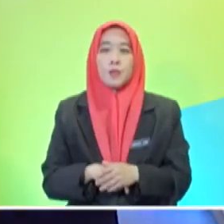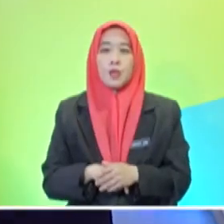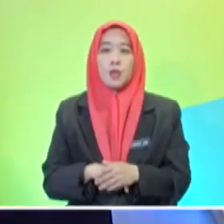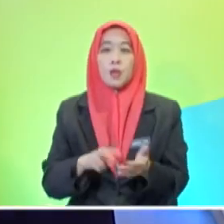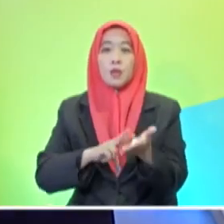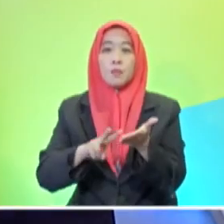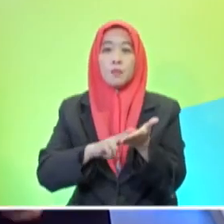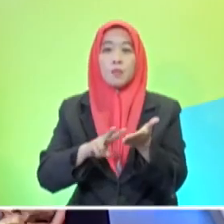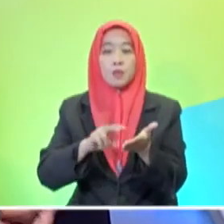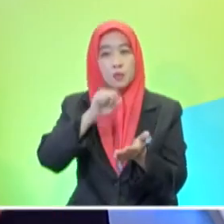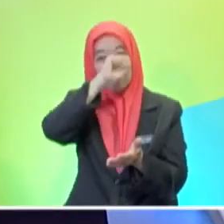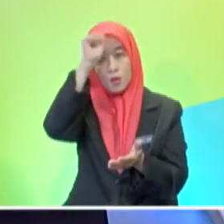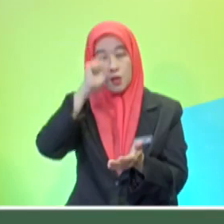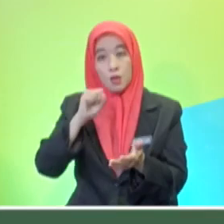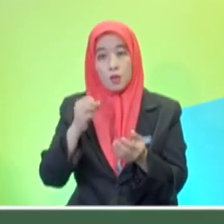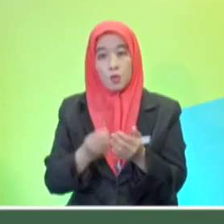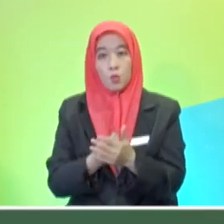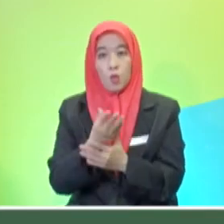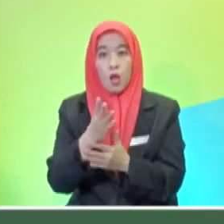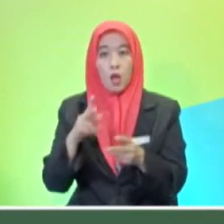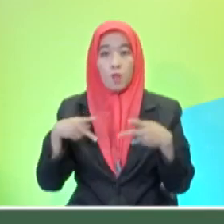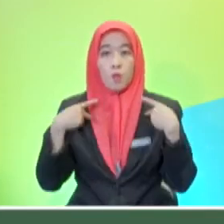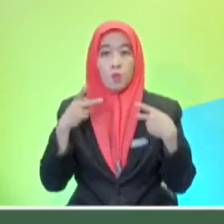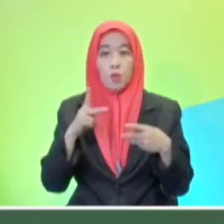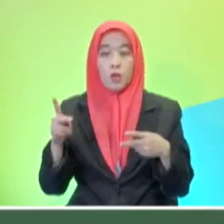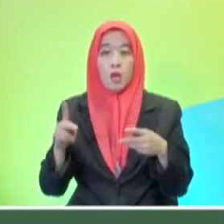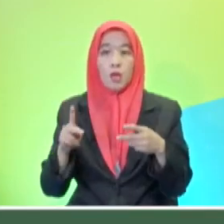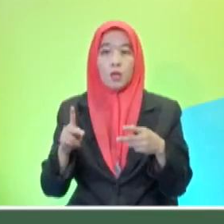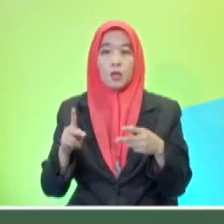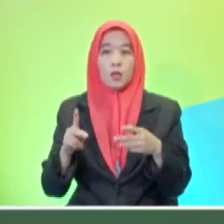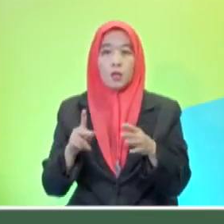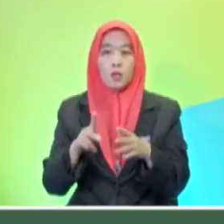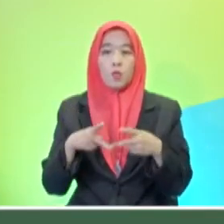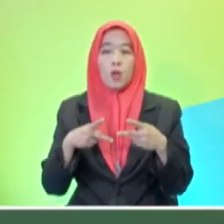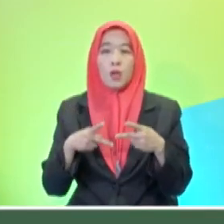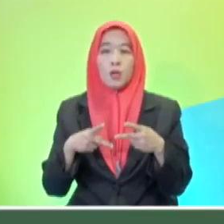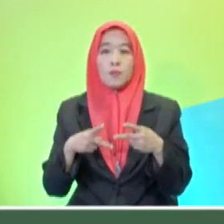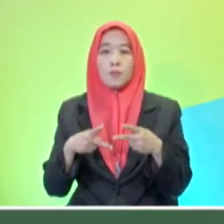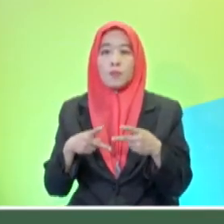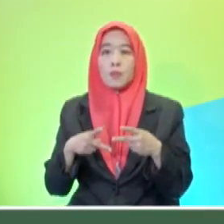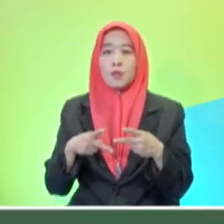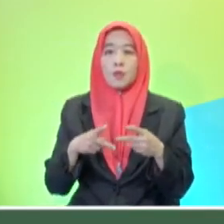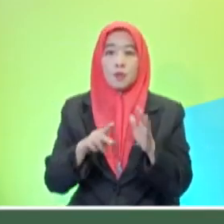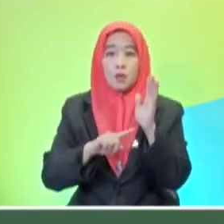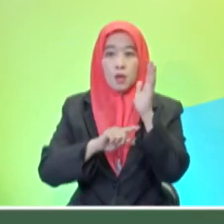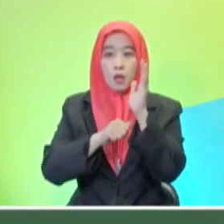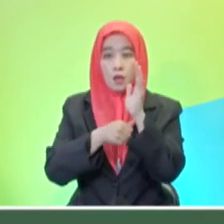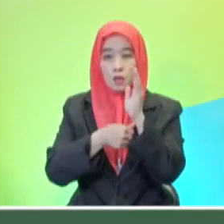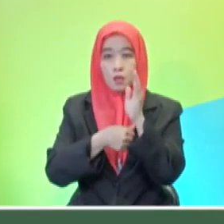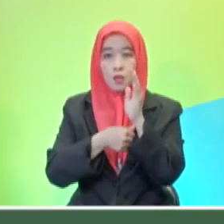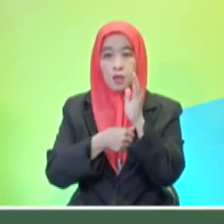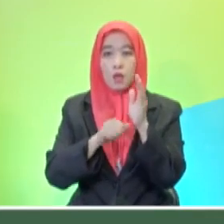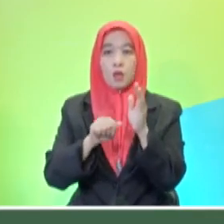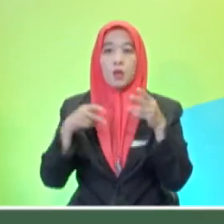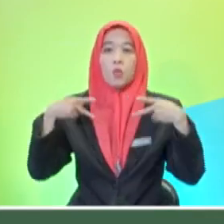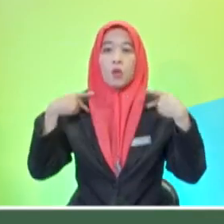bacakan? Boleh cikgu. Tumbuhan memerlukan keperluan asas untuk hidup subur. Keperluan asas bagi tumbuhan